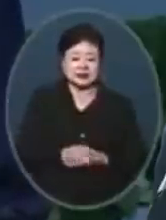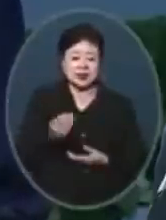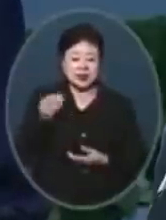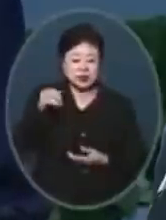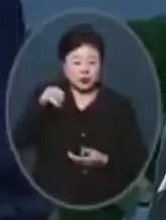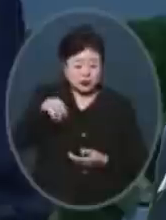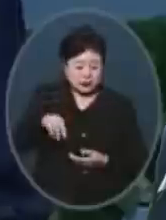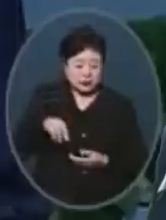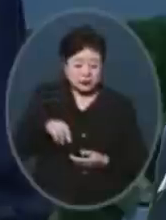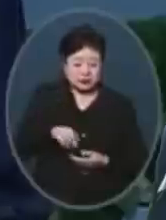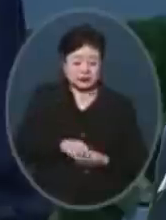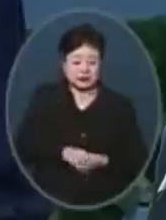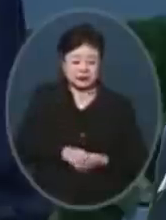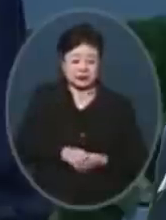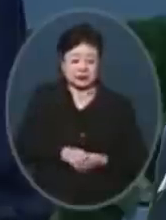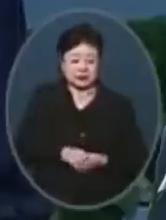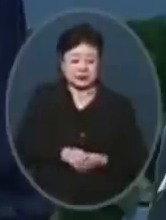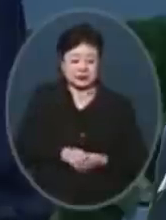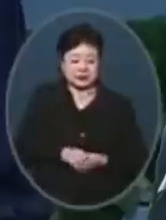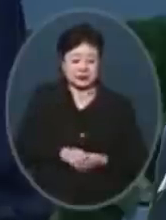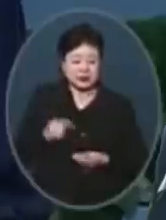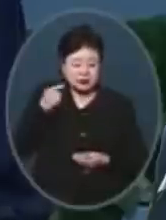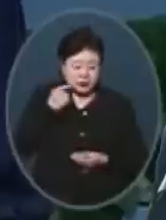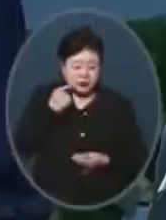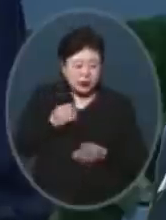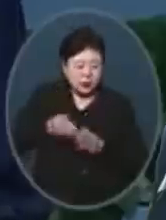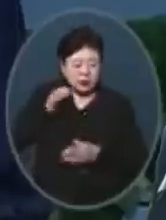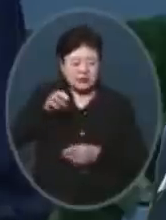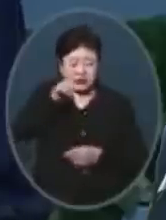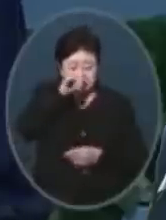그래서 롯이 소돔과 고모라 성에 있는